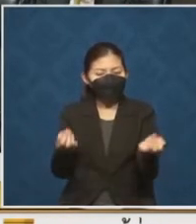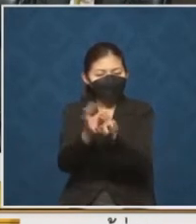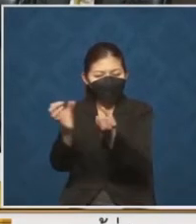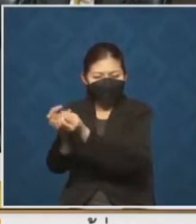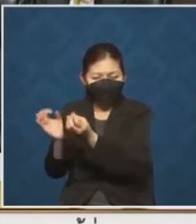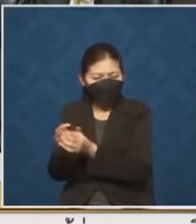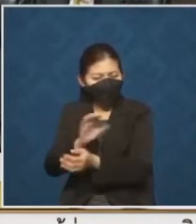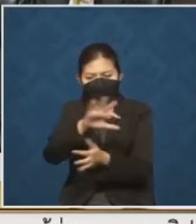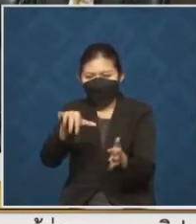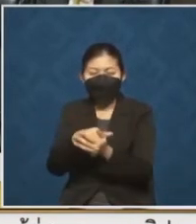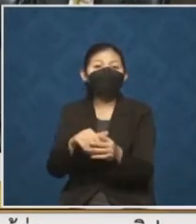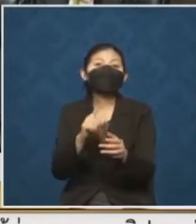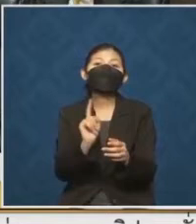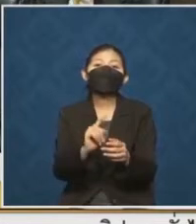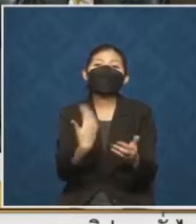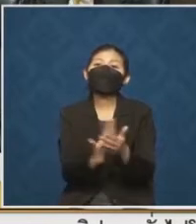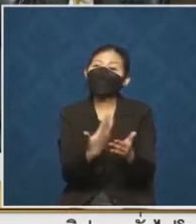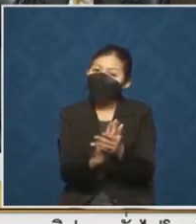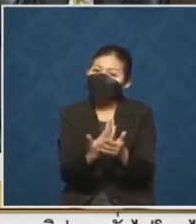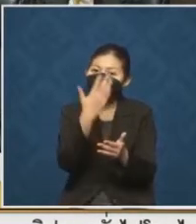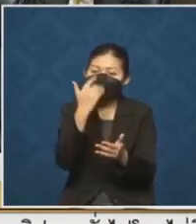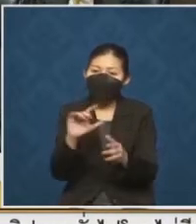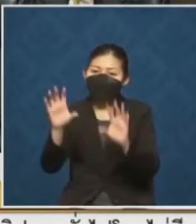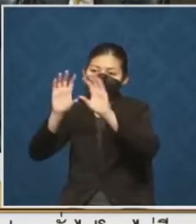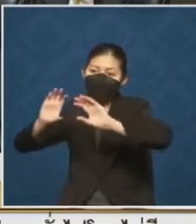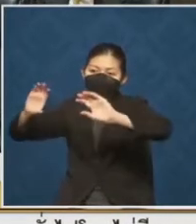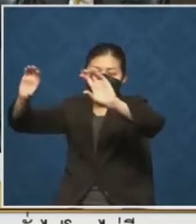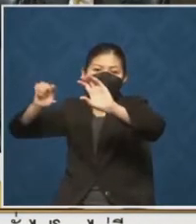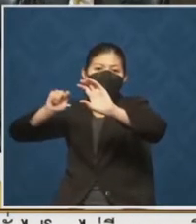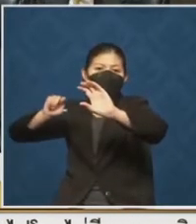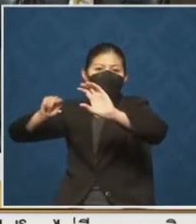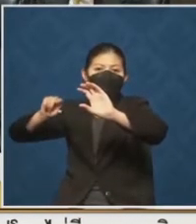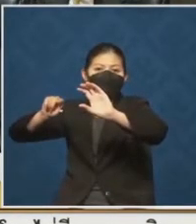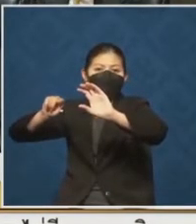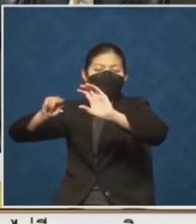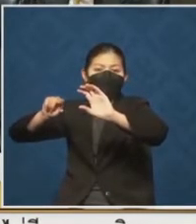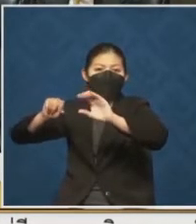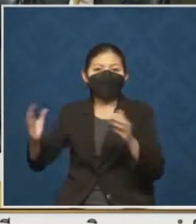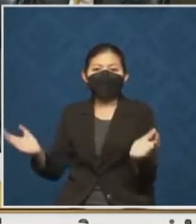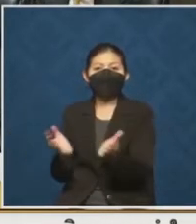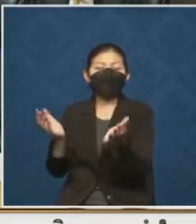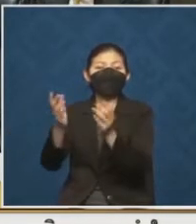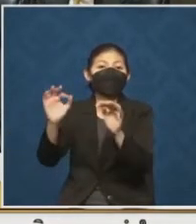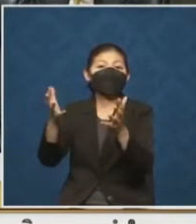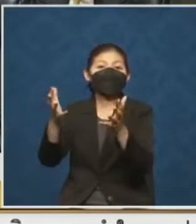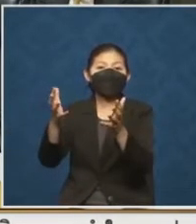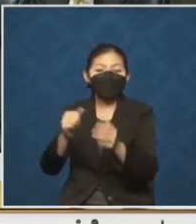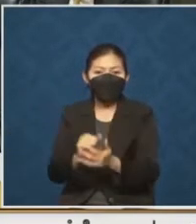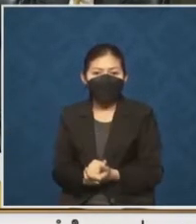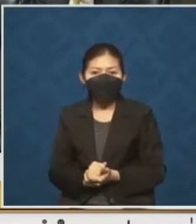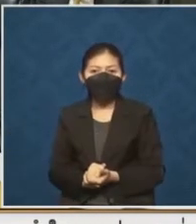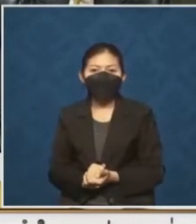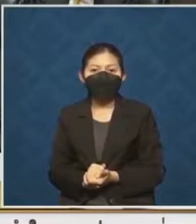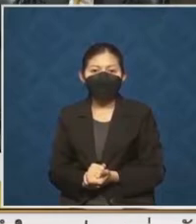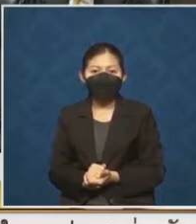แพงจนพังทั้งแผ่นดินพี่กำลังกลับเนื้อเรื่องที่เพื่อน